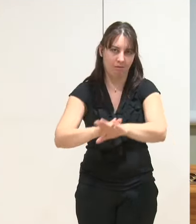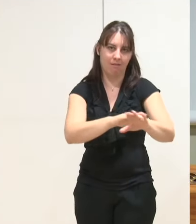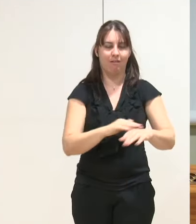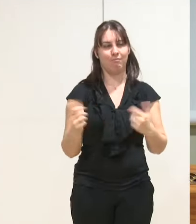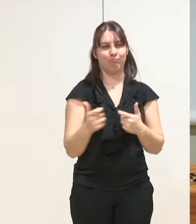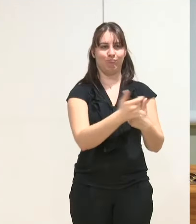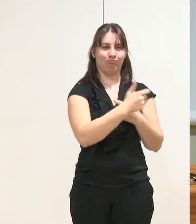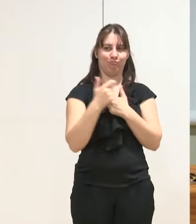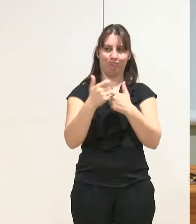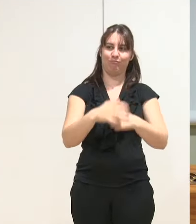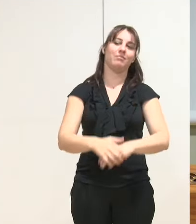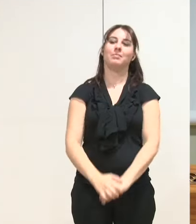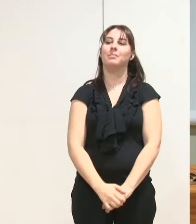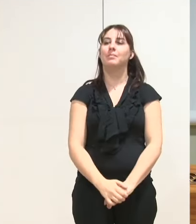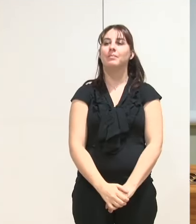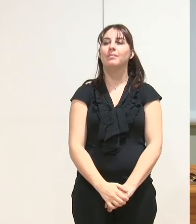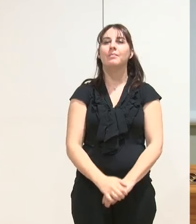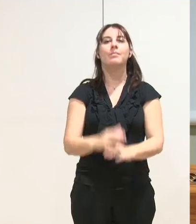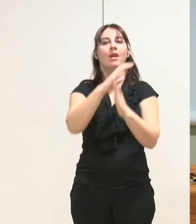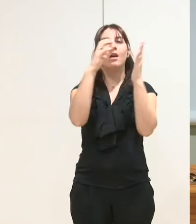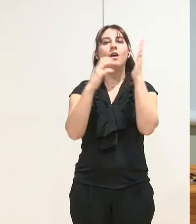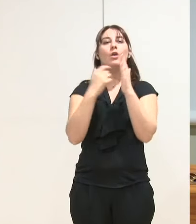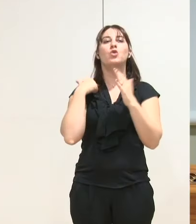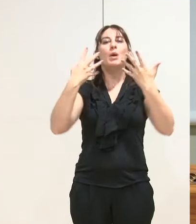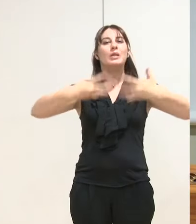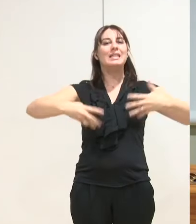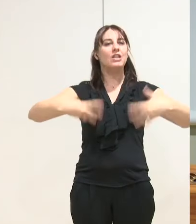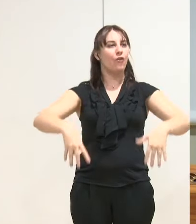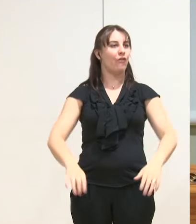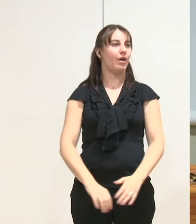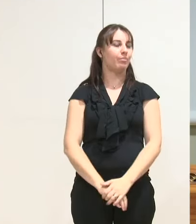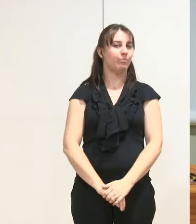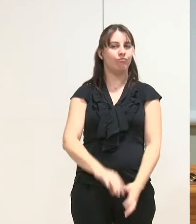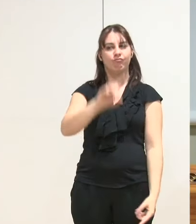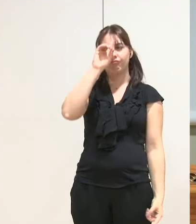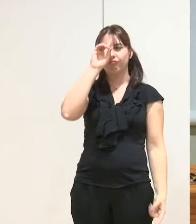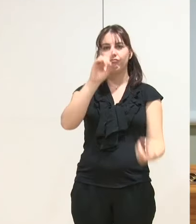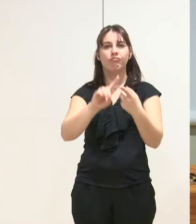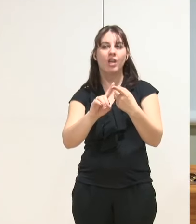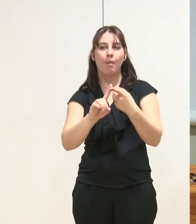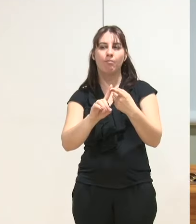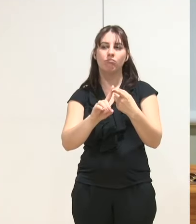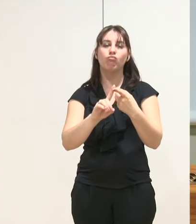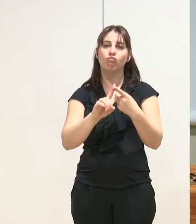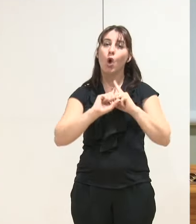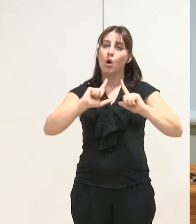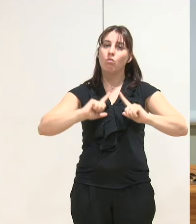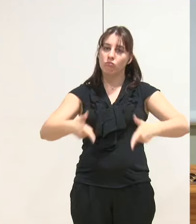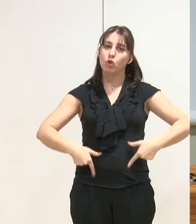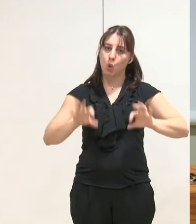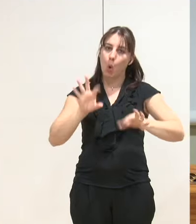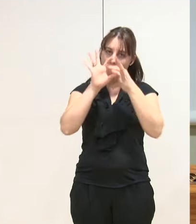repas délibération numéro 19 elle porte aussi sur les affaires scolaires